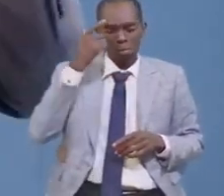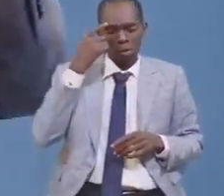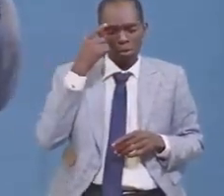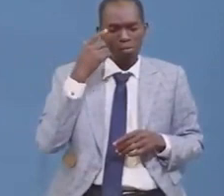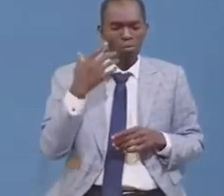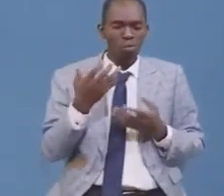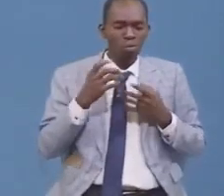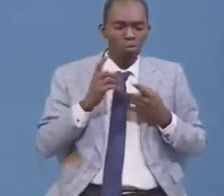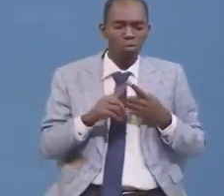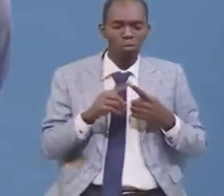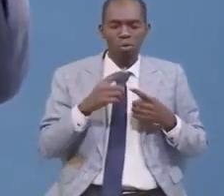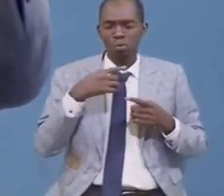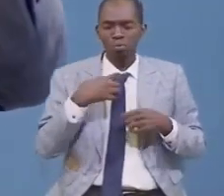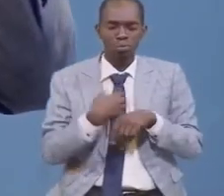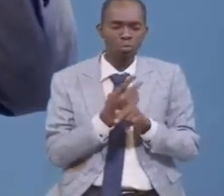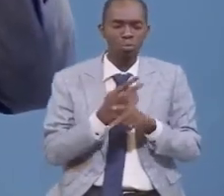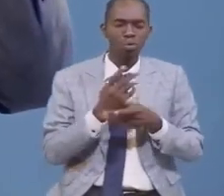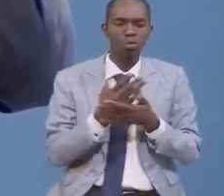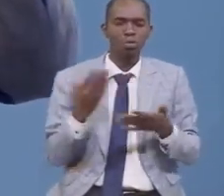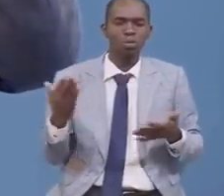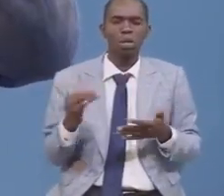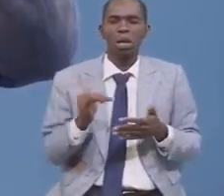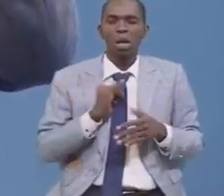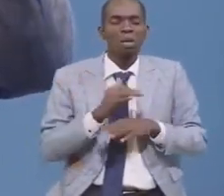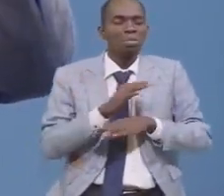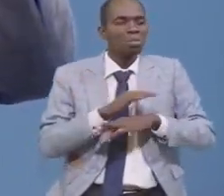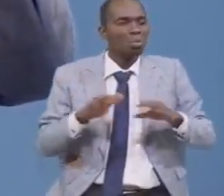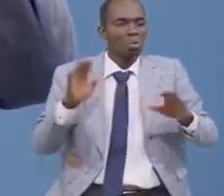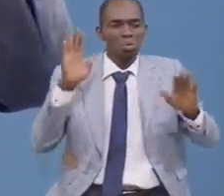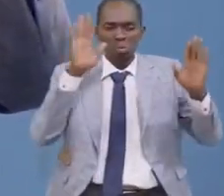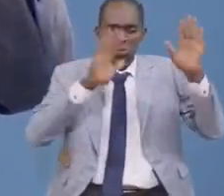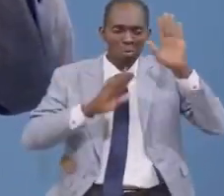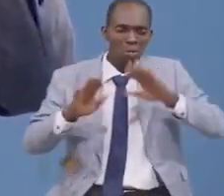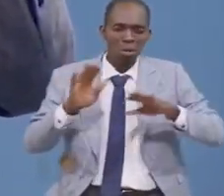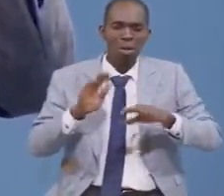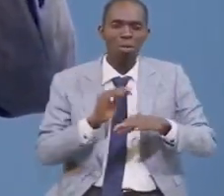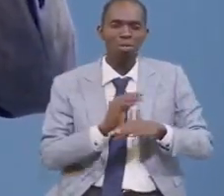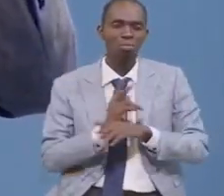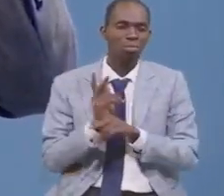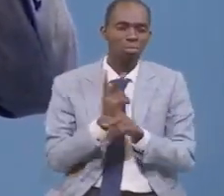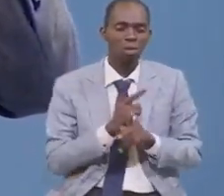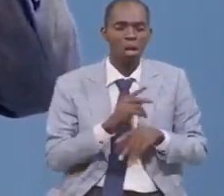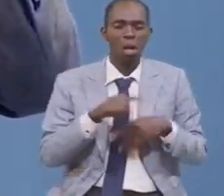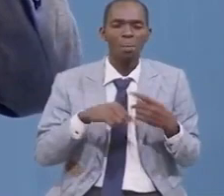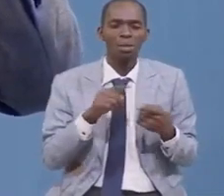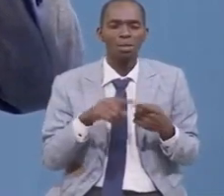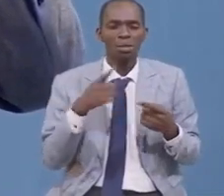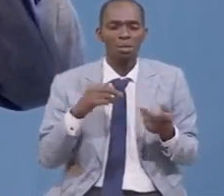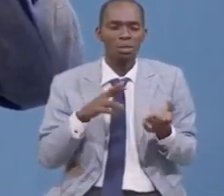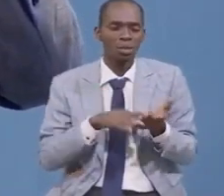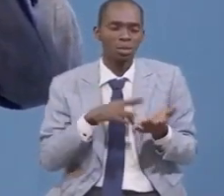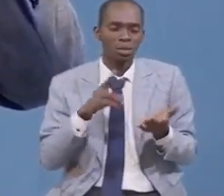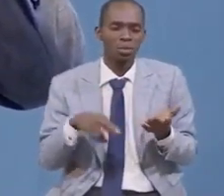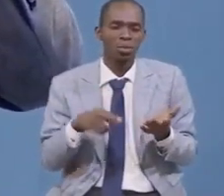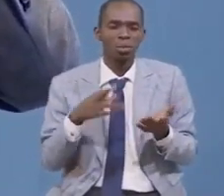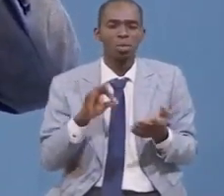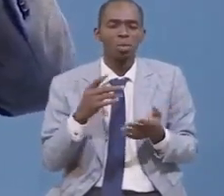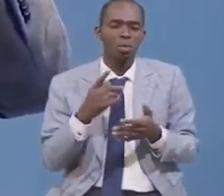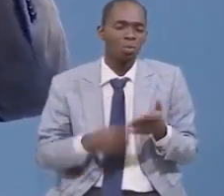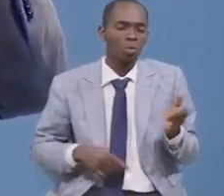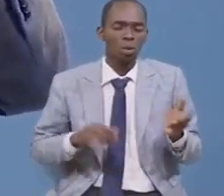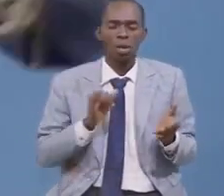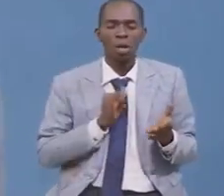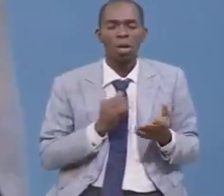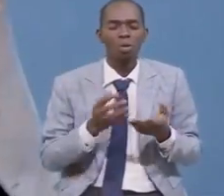ఏదో చెప్పాలనుకుంటుంది. I don't think about the consequence of what I want to say. కానీ నేను చెప్పిన మాటల వల్ల పర్యవసానం ఏమొస్తుందో నాకు అది తెలియదు. And we